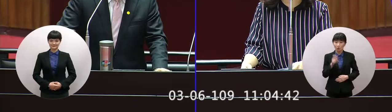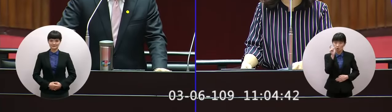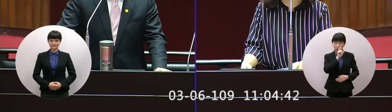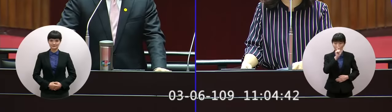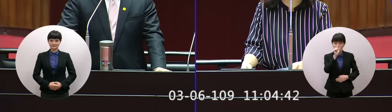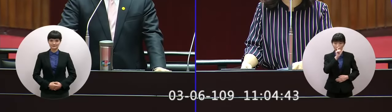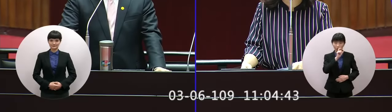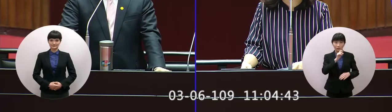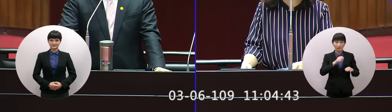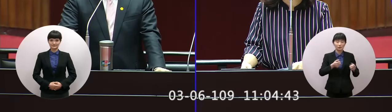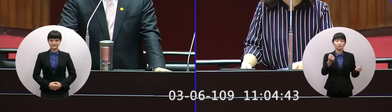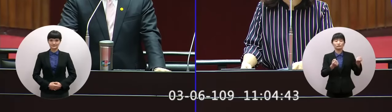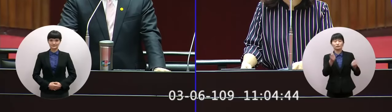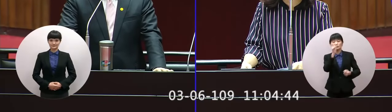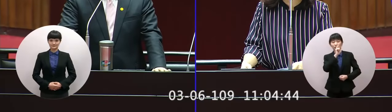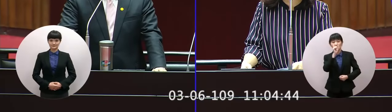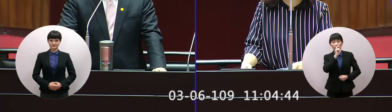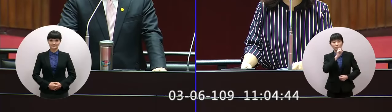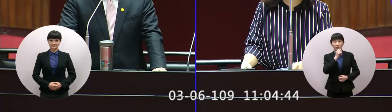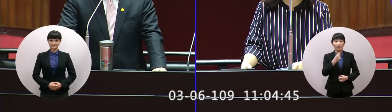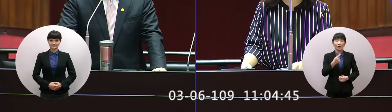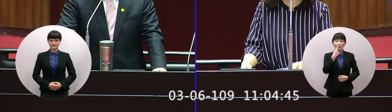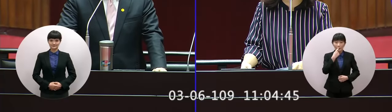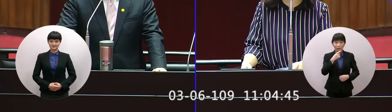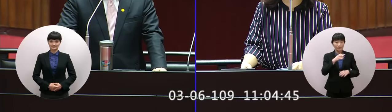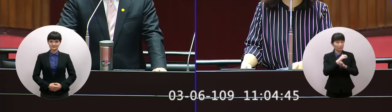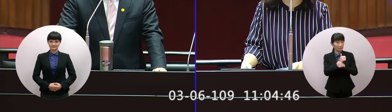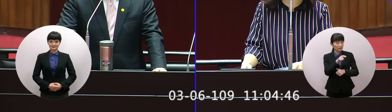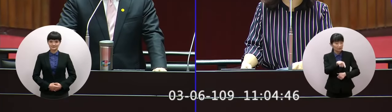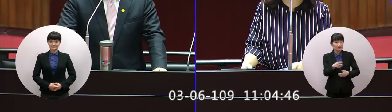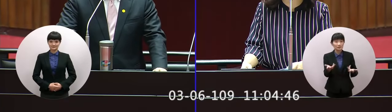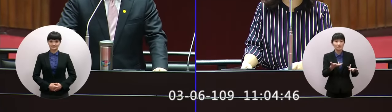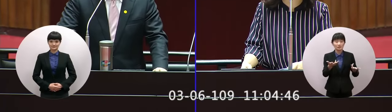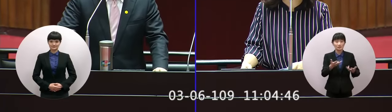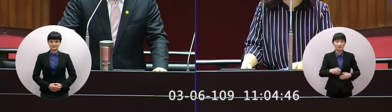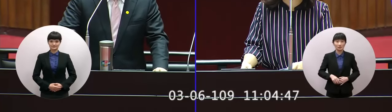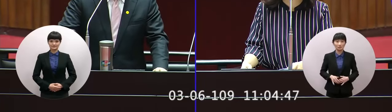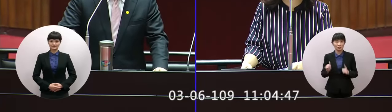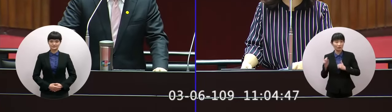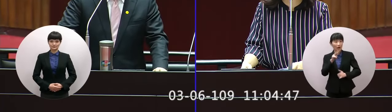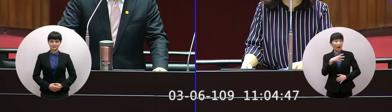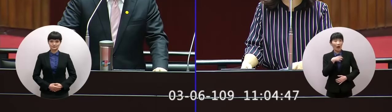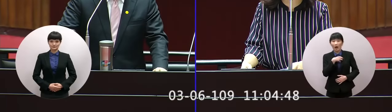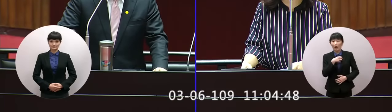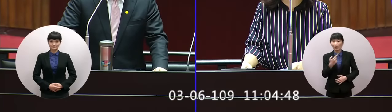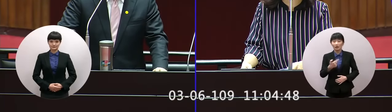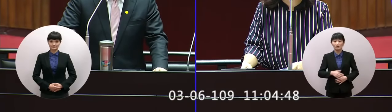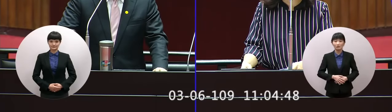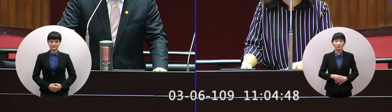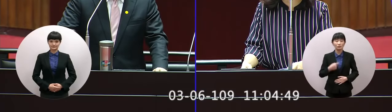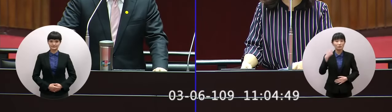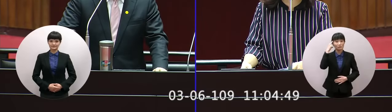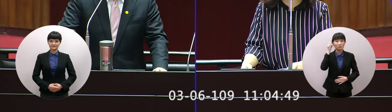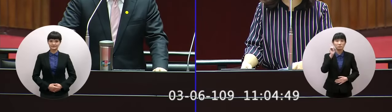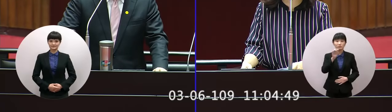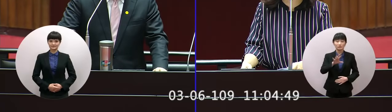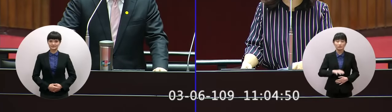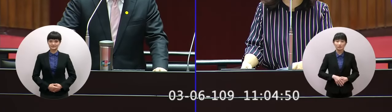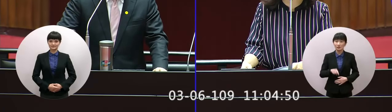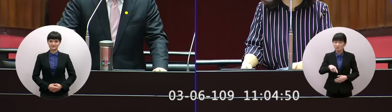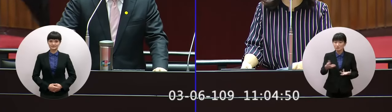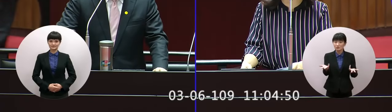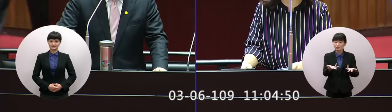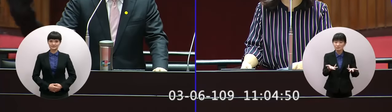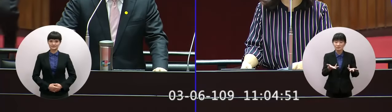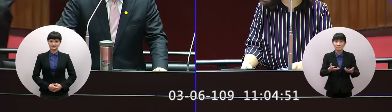这件事情真的是引起了社会哗然，而且我要说的是，其实这件事